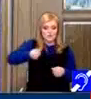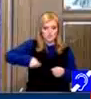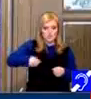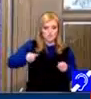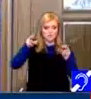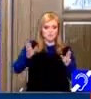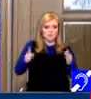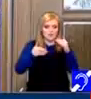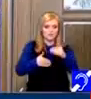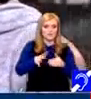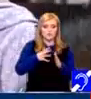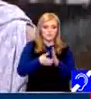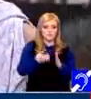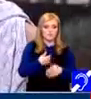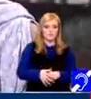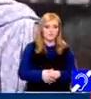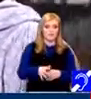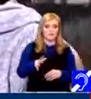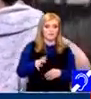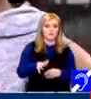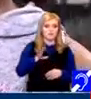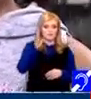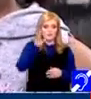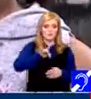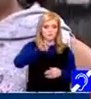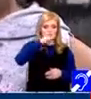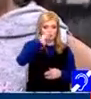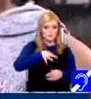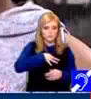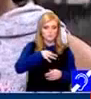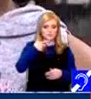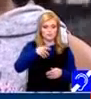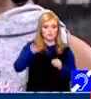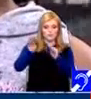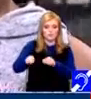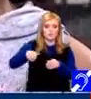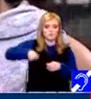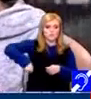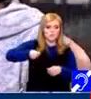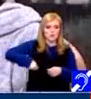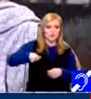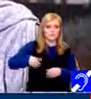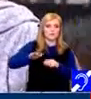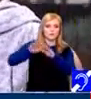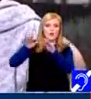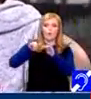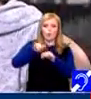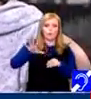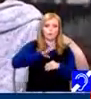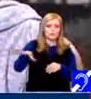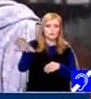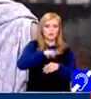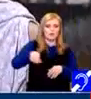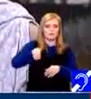de voiaj, dar nu a fost suficient. And then the flight attendant came. She said, "You have to put him up there because it's going to